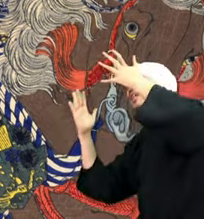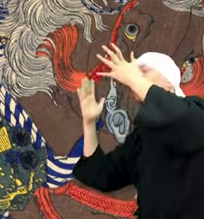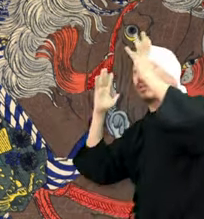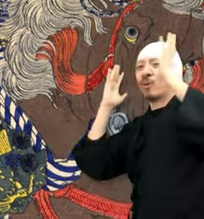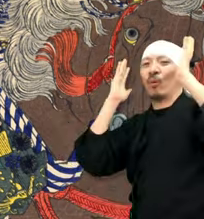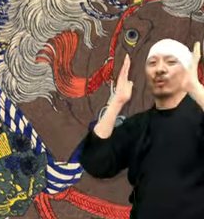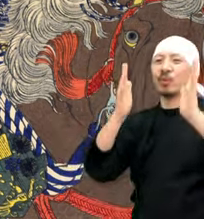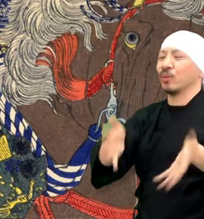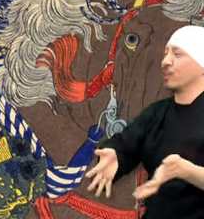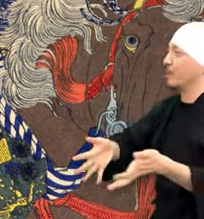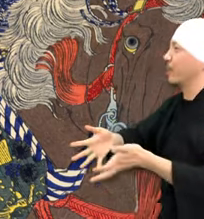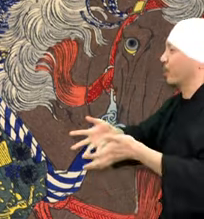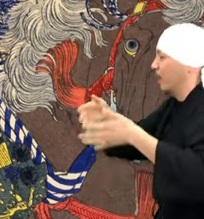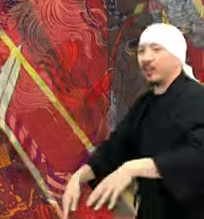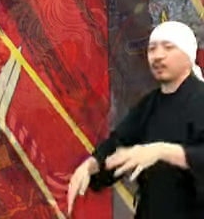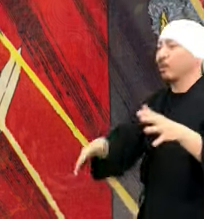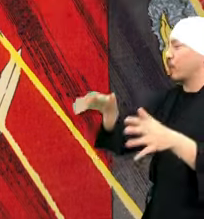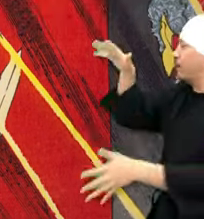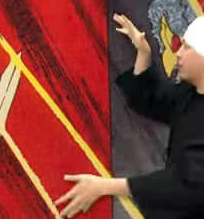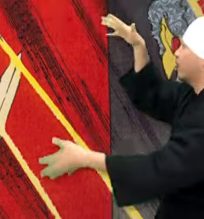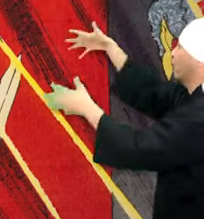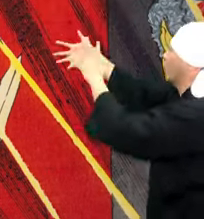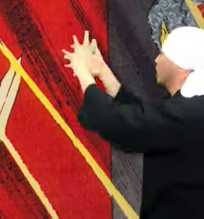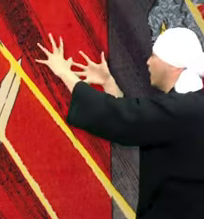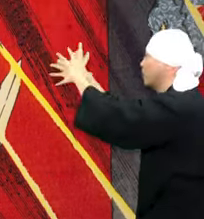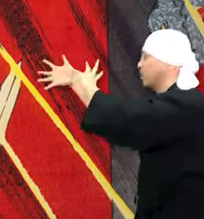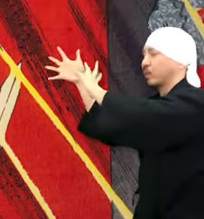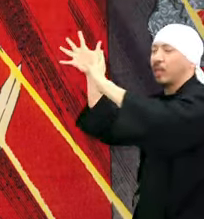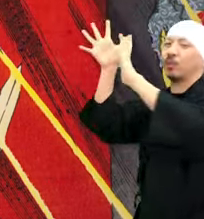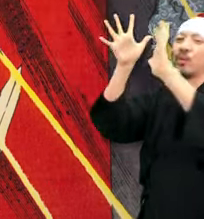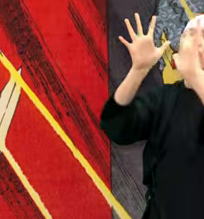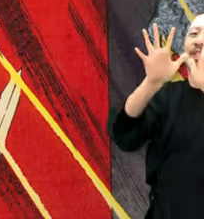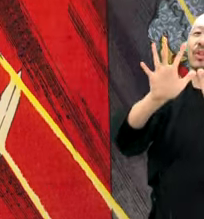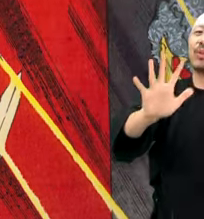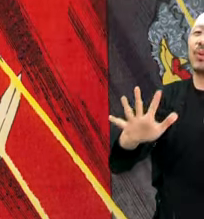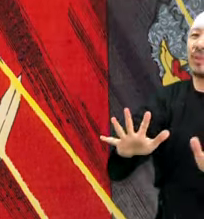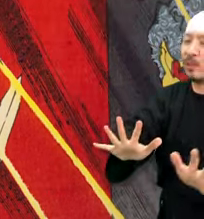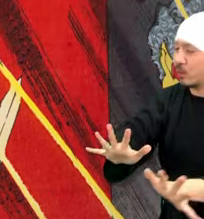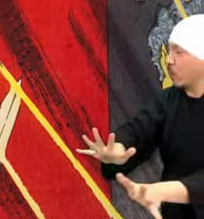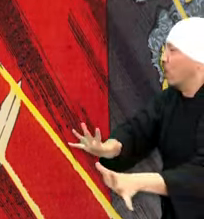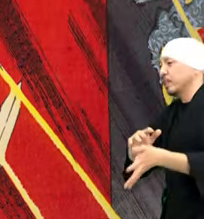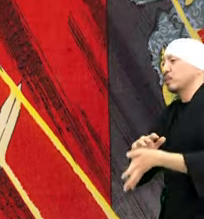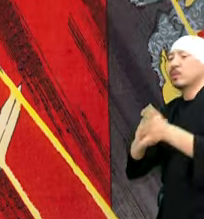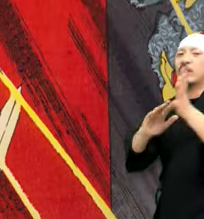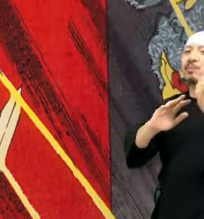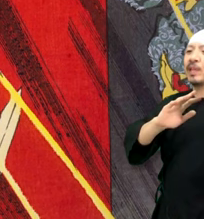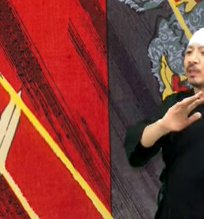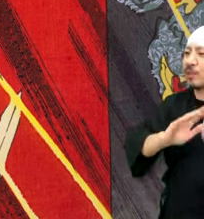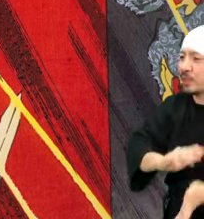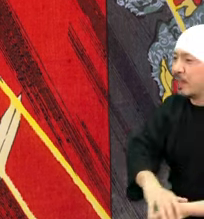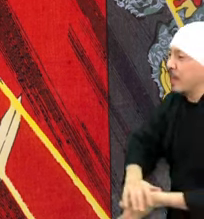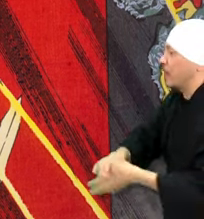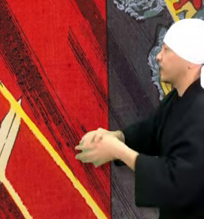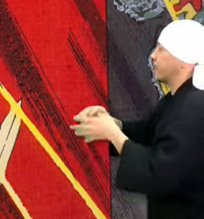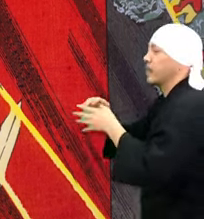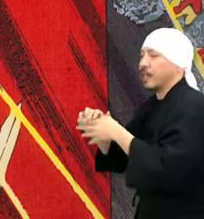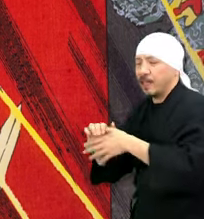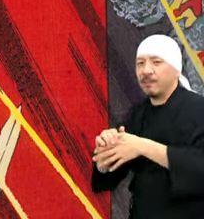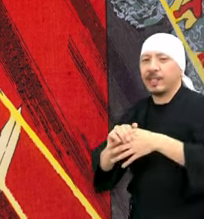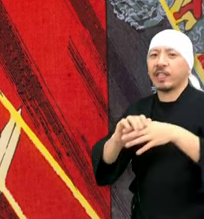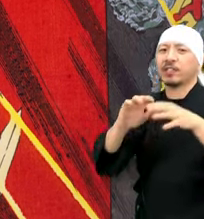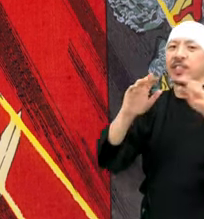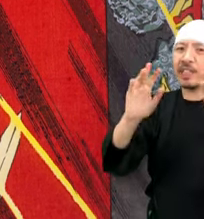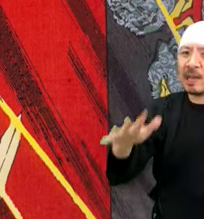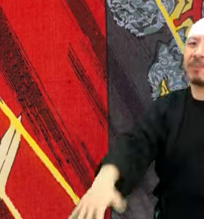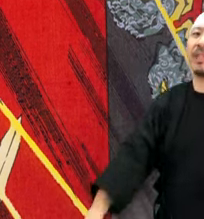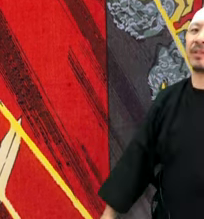みたいな感じの構図を取ってみたりとか、なんかすごい奇抜な構図、アングルを使うことが非常に多くなるんですよ。でそれにプラスして、線が